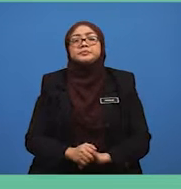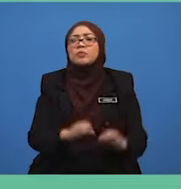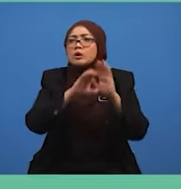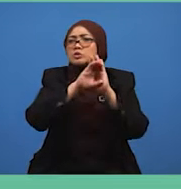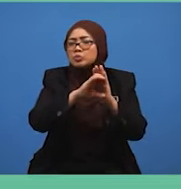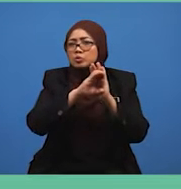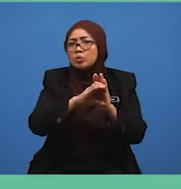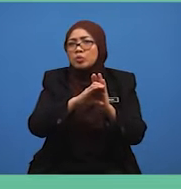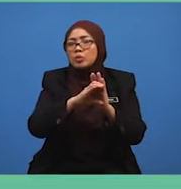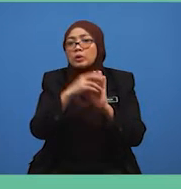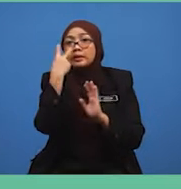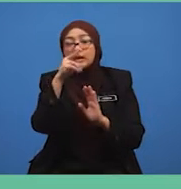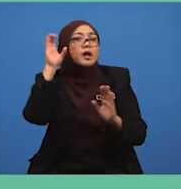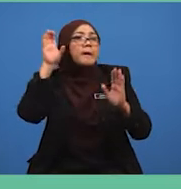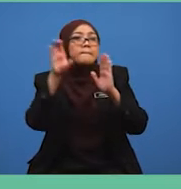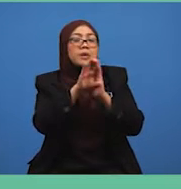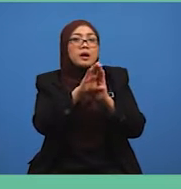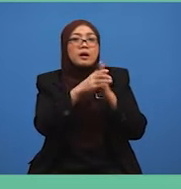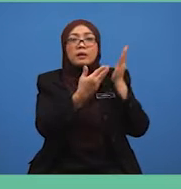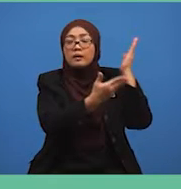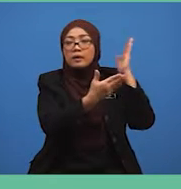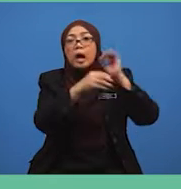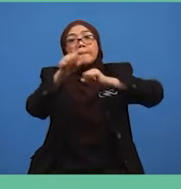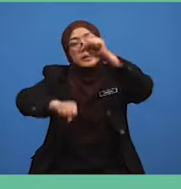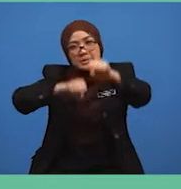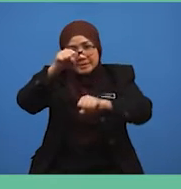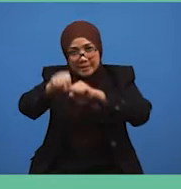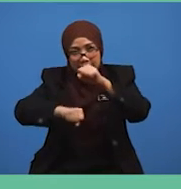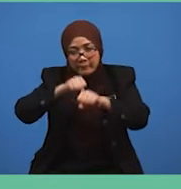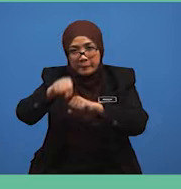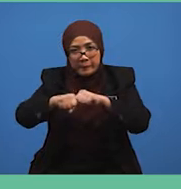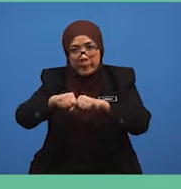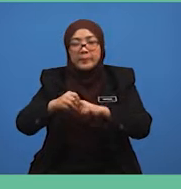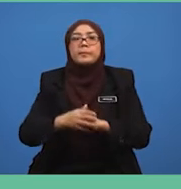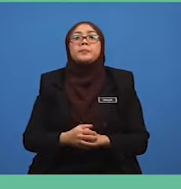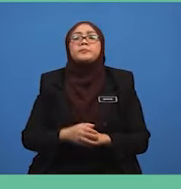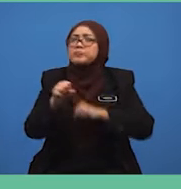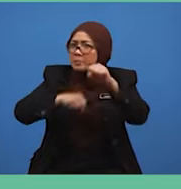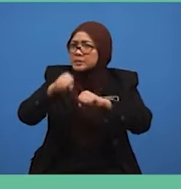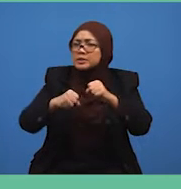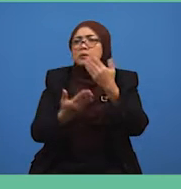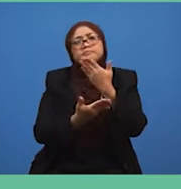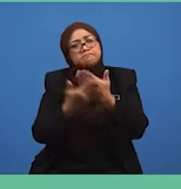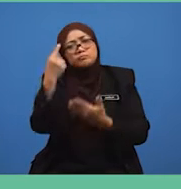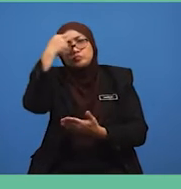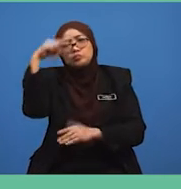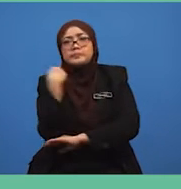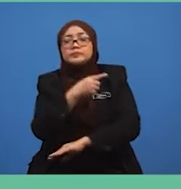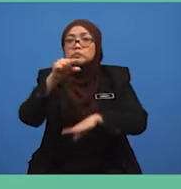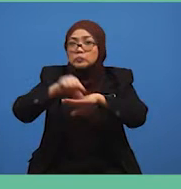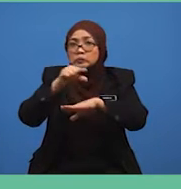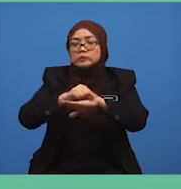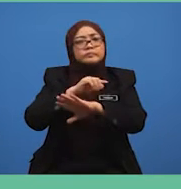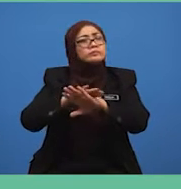Contohnya ialah basikal. Kerana basikal mudah digunakan dan tidak